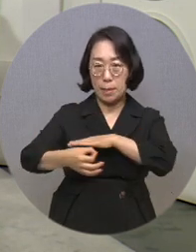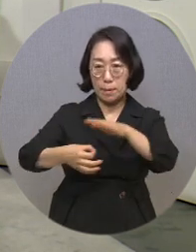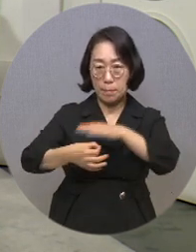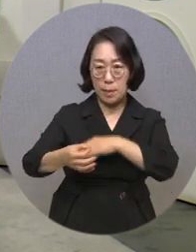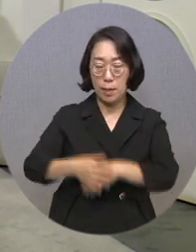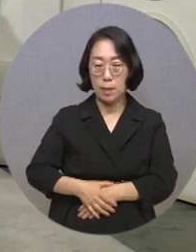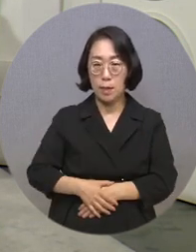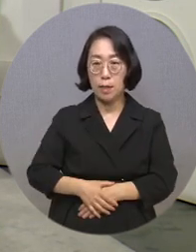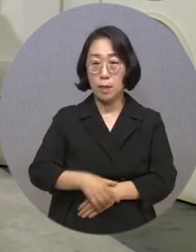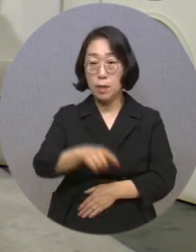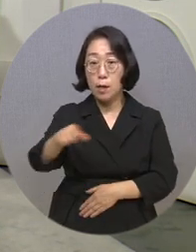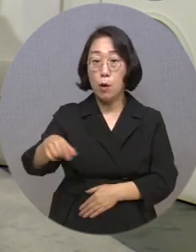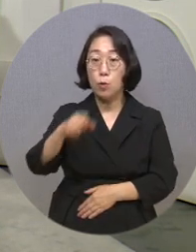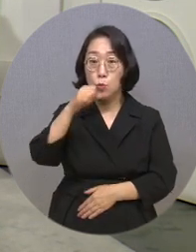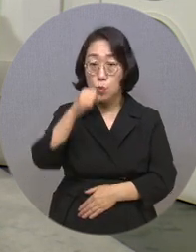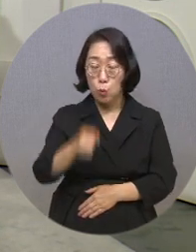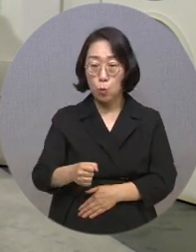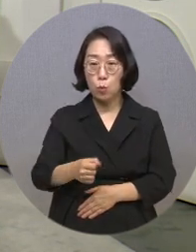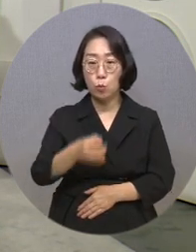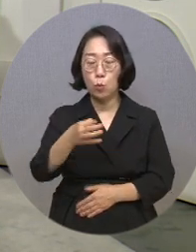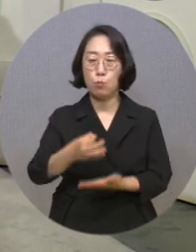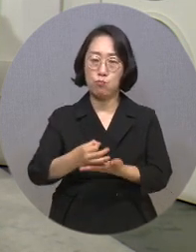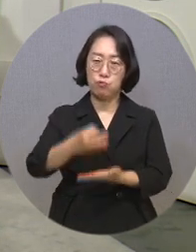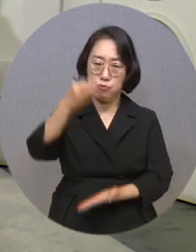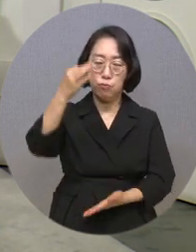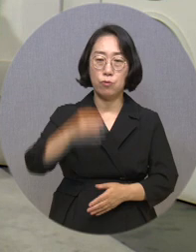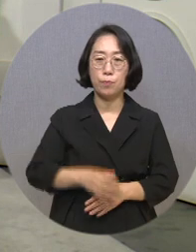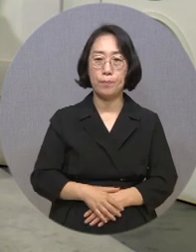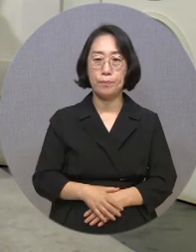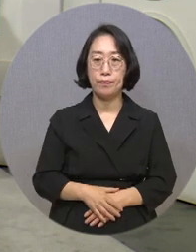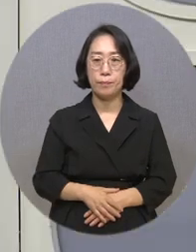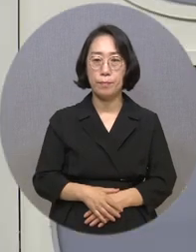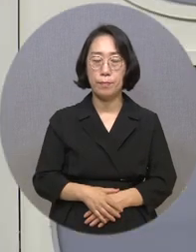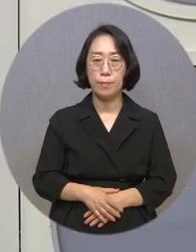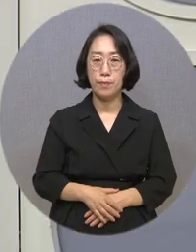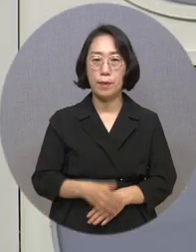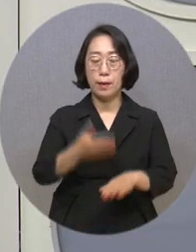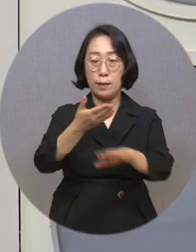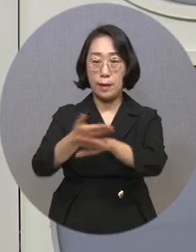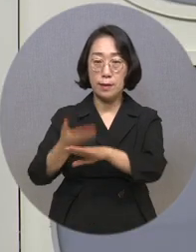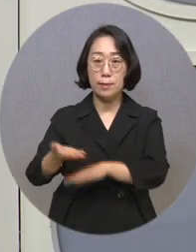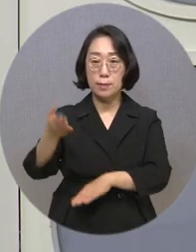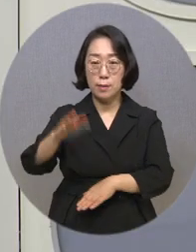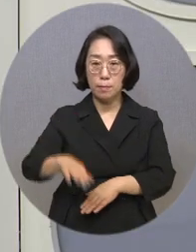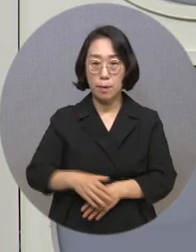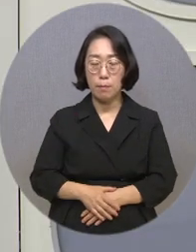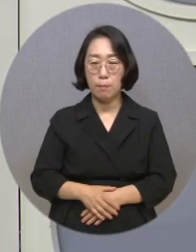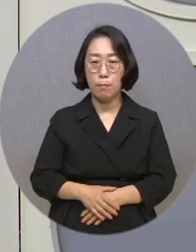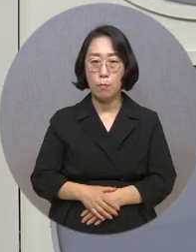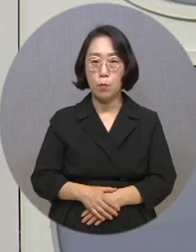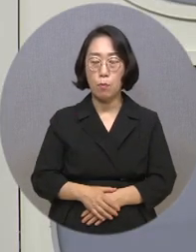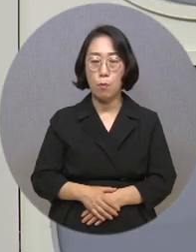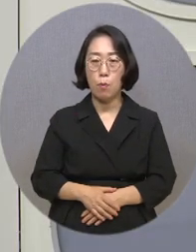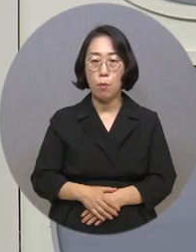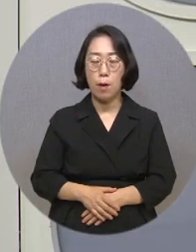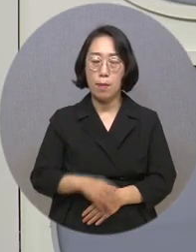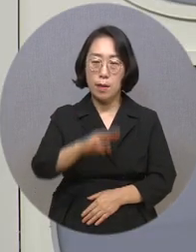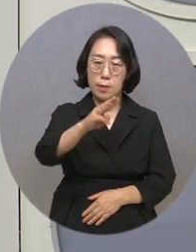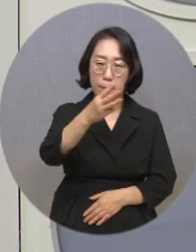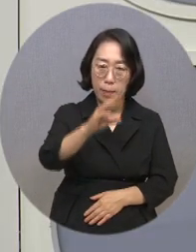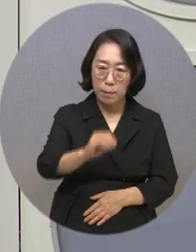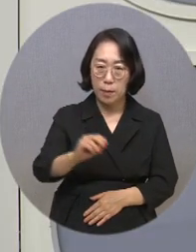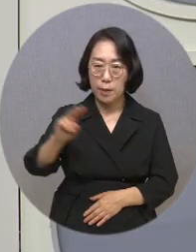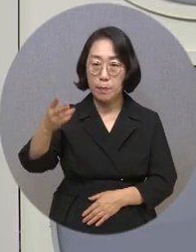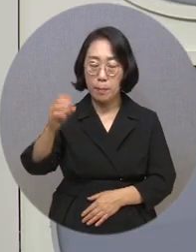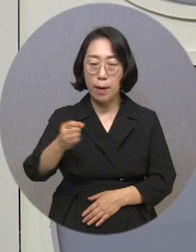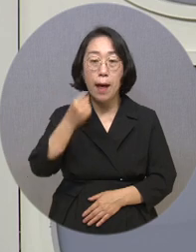가야 되지만 내는 돈도 비싸요. 그거는 뭐 어떤 시설에 따라 조금씩 다르는데 300만 원에서 뭐 200만 원 정도